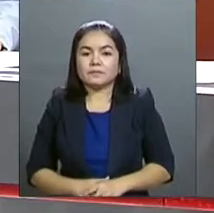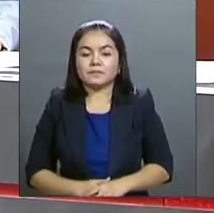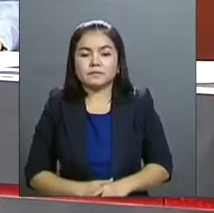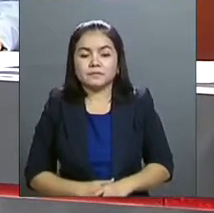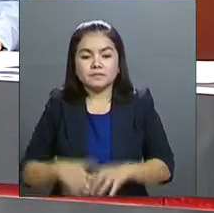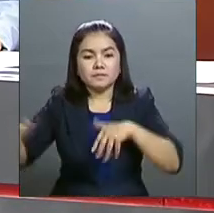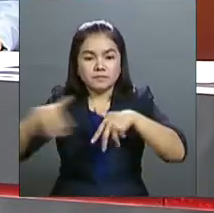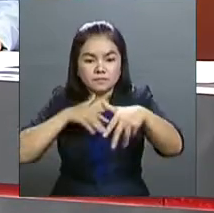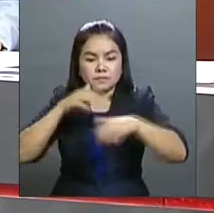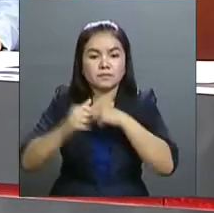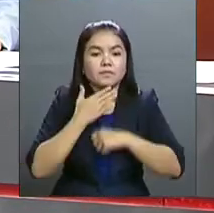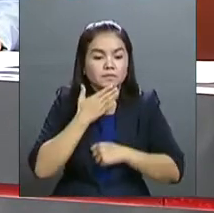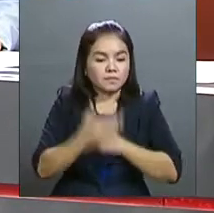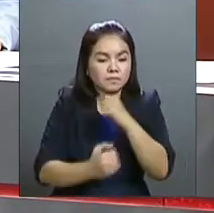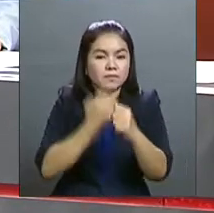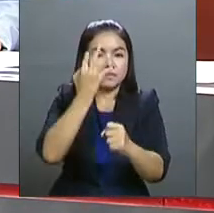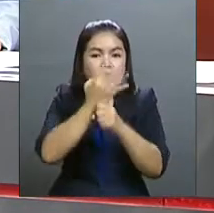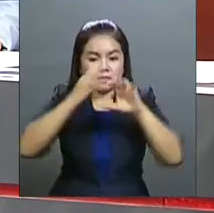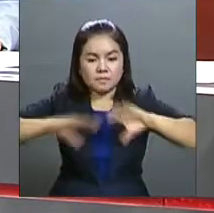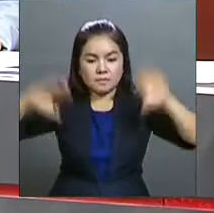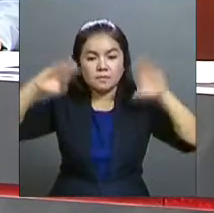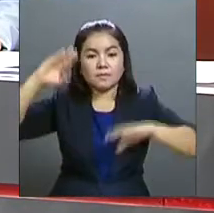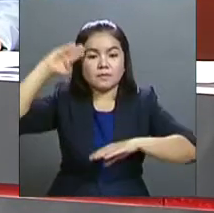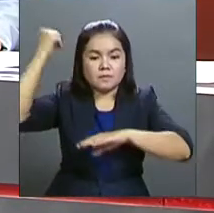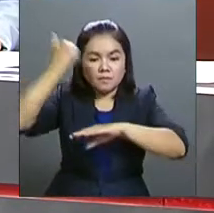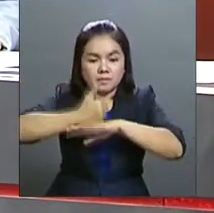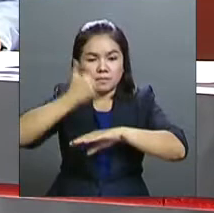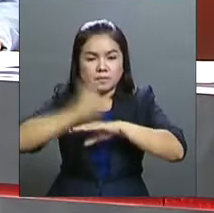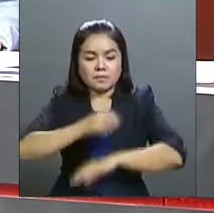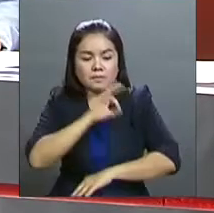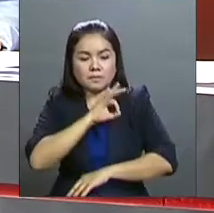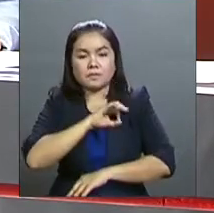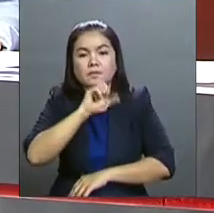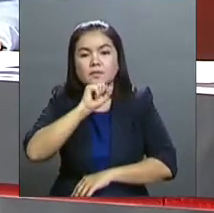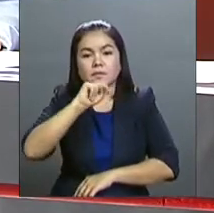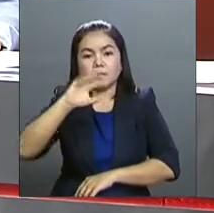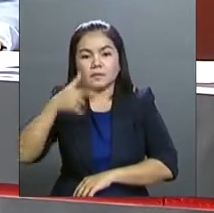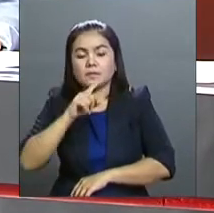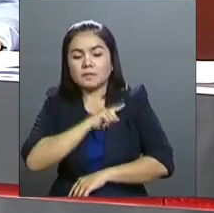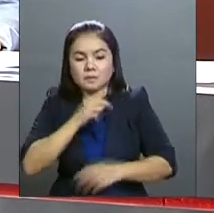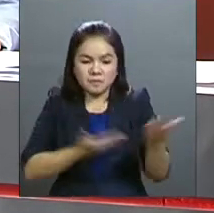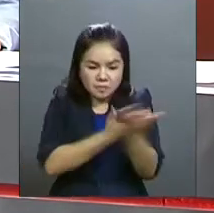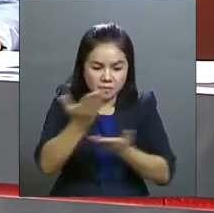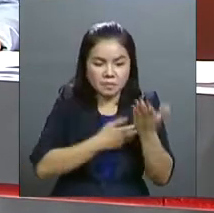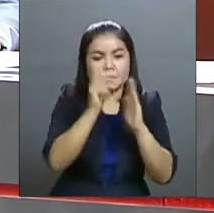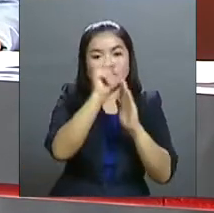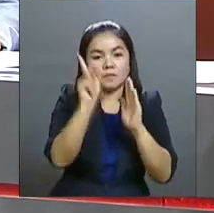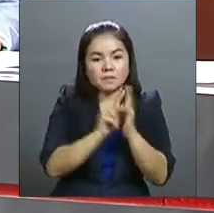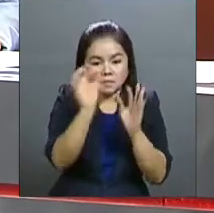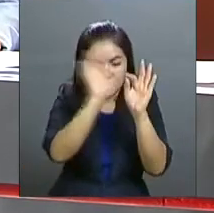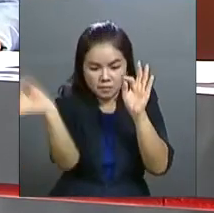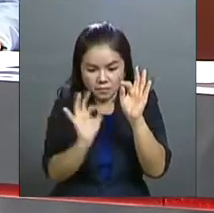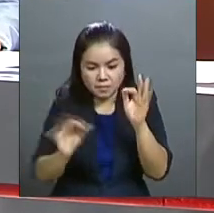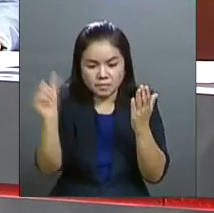รชมครับลด 4 ปีที่ผ่านมาของรัฐบาคอสช. ถืว สอนช. รับหนาที่หักเป็นฝ่ายนิติบญหัดในการพิจารณากฎหมาย